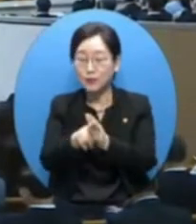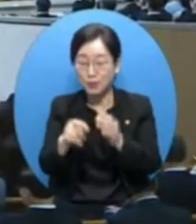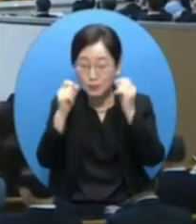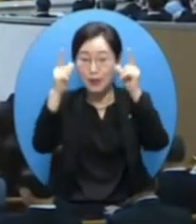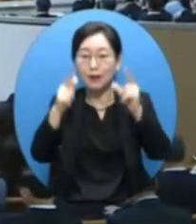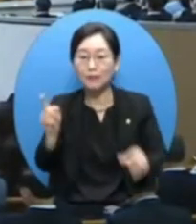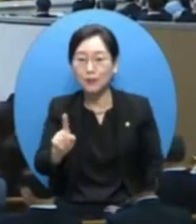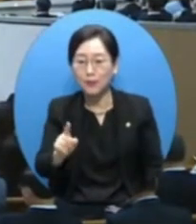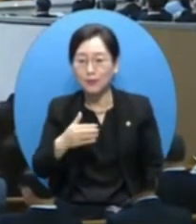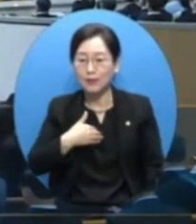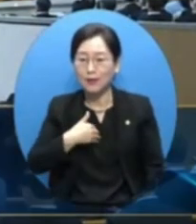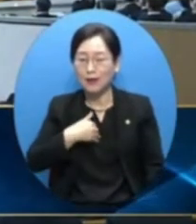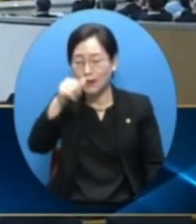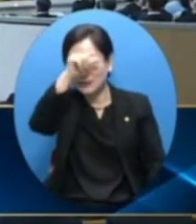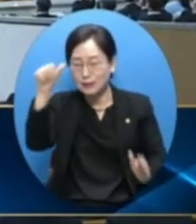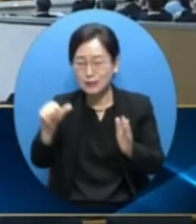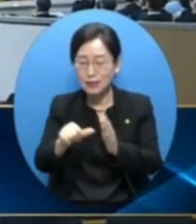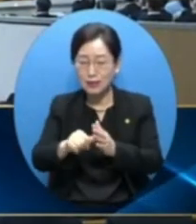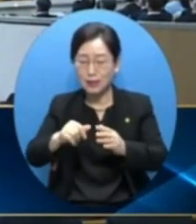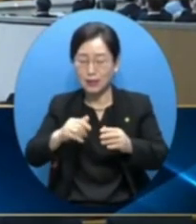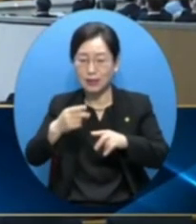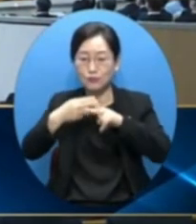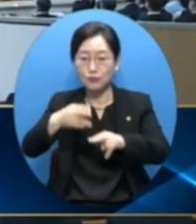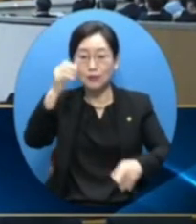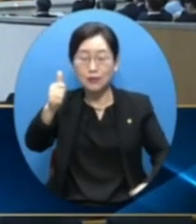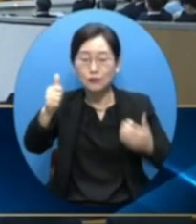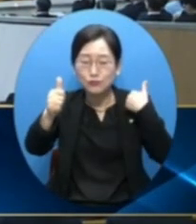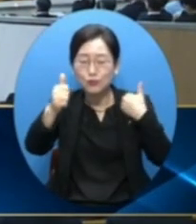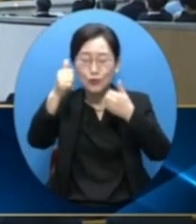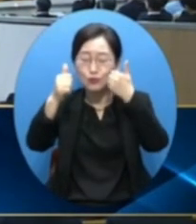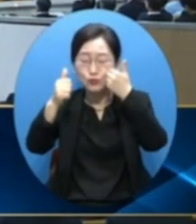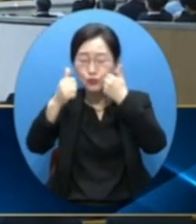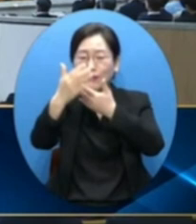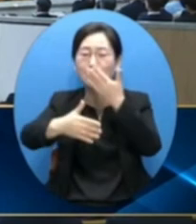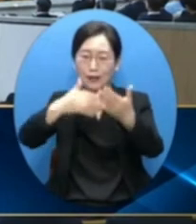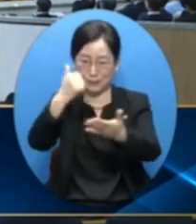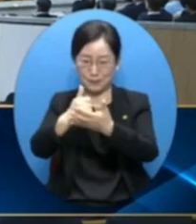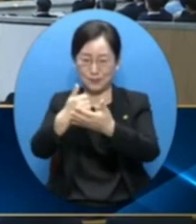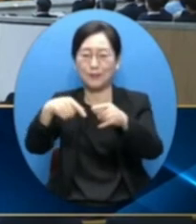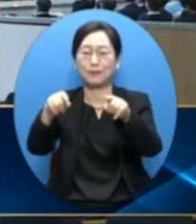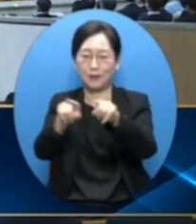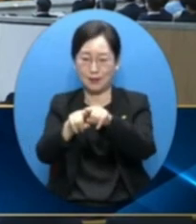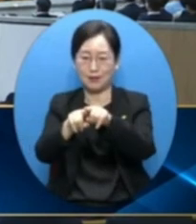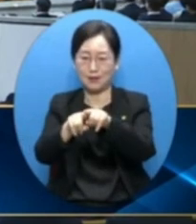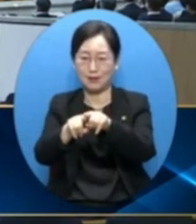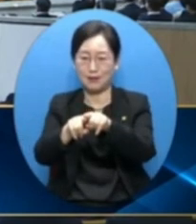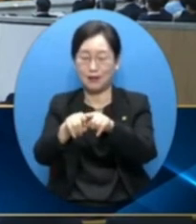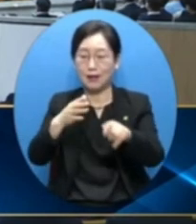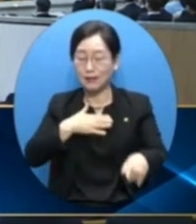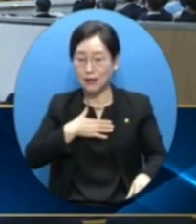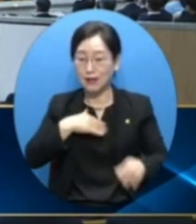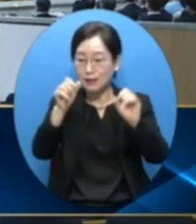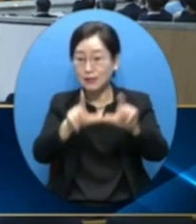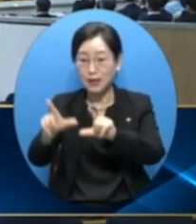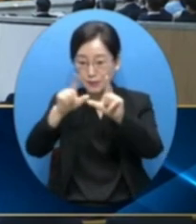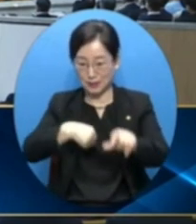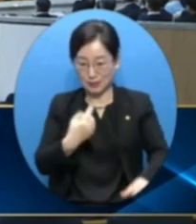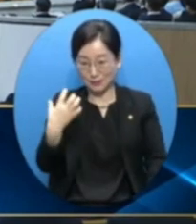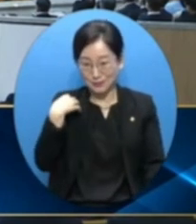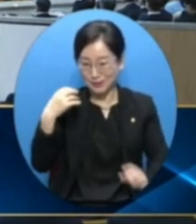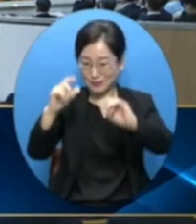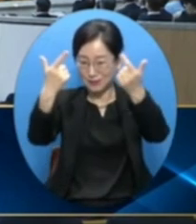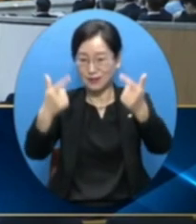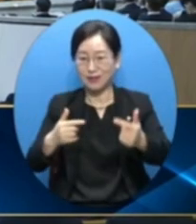것은 내 인생의 주관자가 되신 하나님이 나와 함께 하신다고 하는 것입니다. 내 삶을 내가 사는 것이 아니라